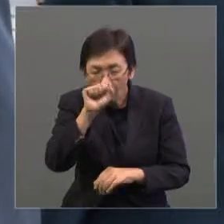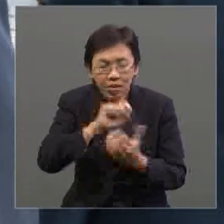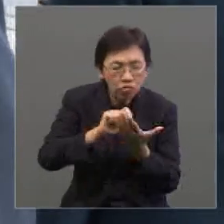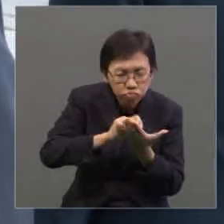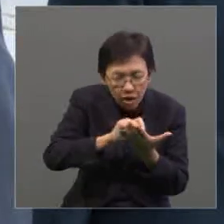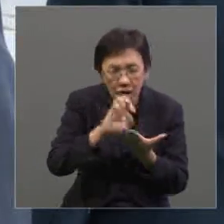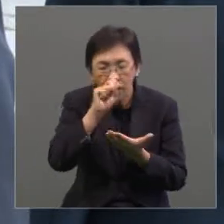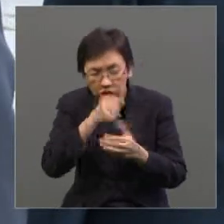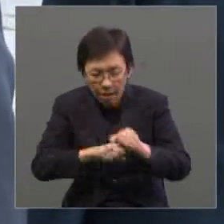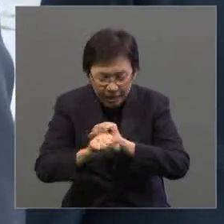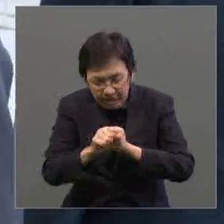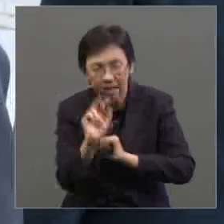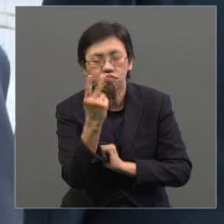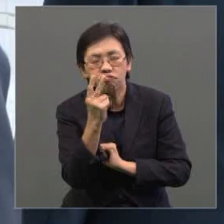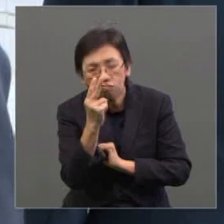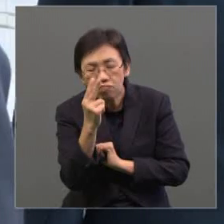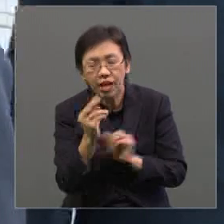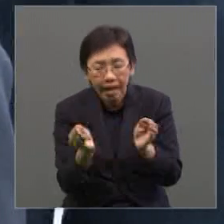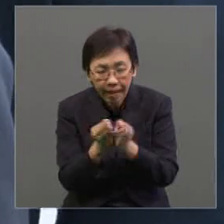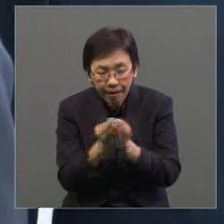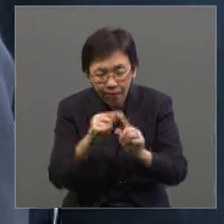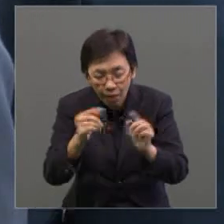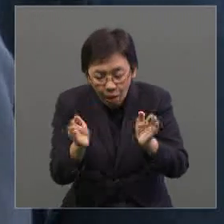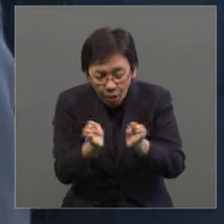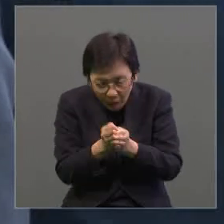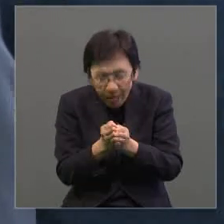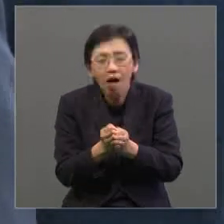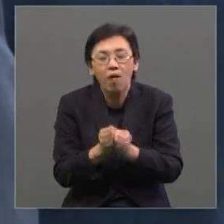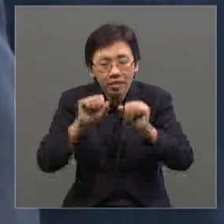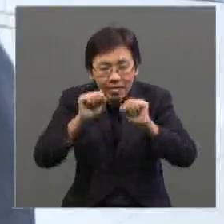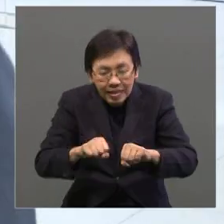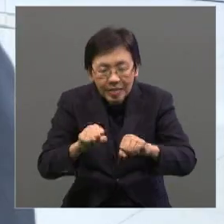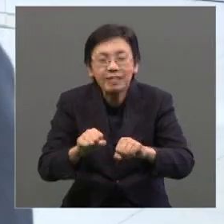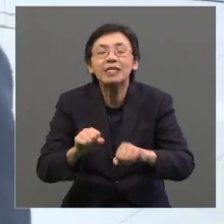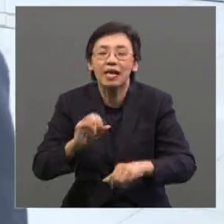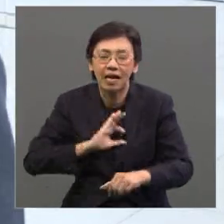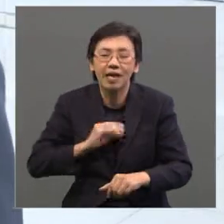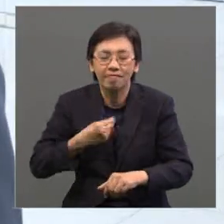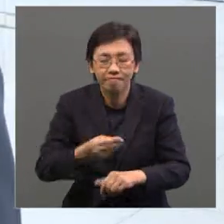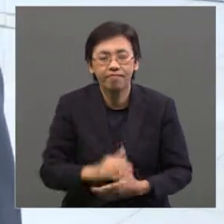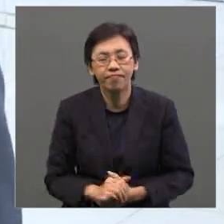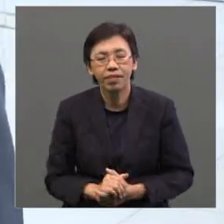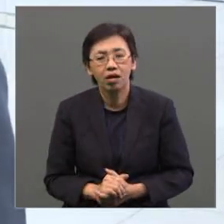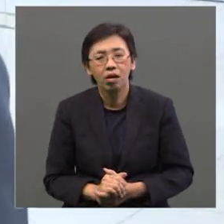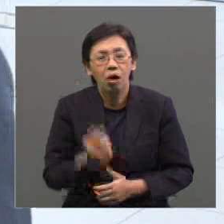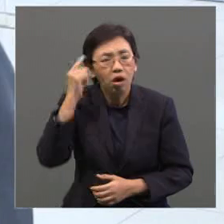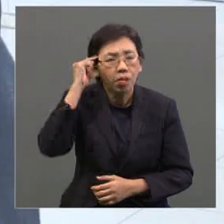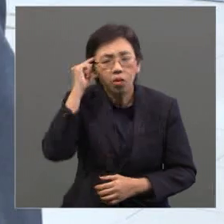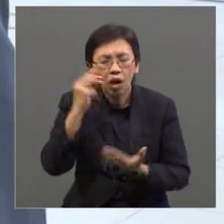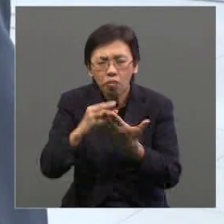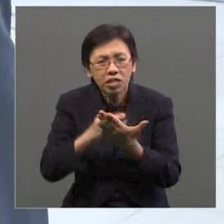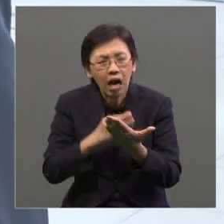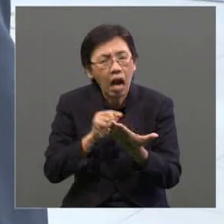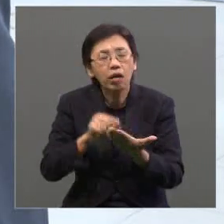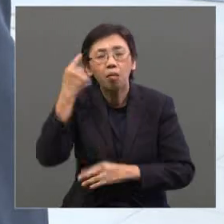ก็ภาคปฏิบัตินะคะซึ่งจะเอาคะแนนทั้ง2ส่วนนี้มารวมกันแล้วก็ตัดสินผลรางวัลค่ะหลายๆคนก็อาจจะไม่ได้ทราบข้อมูลทางด้านวิชาการ